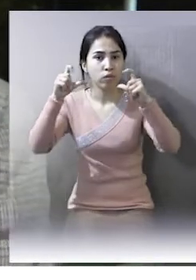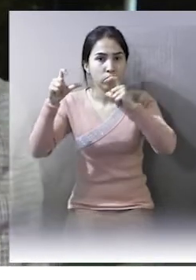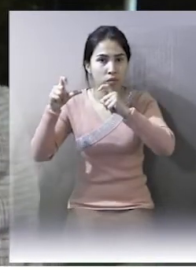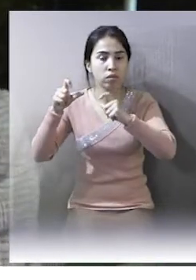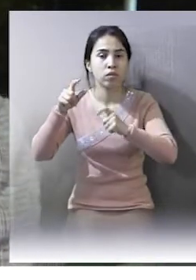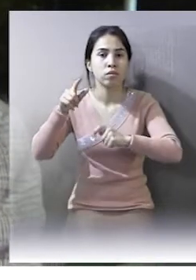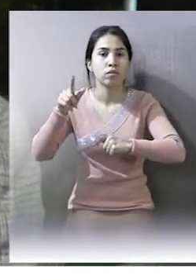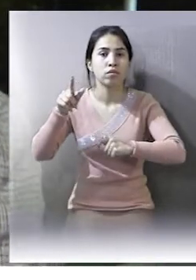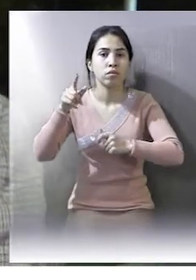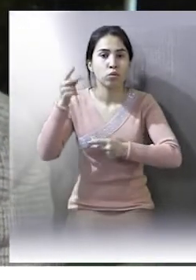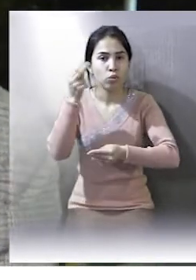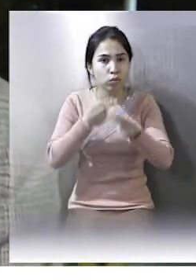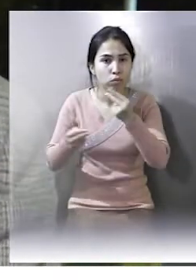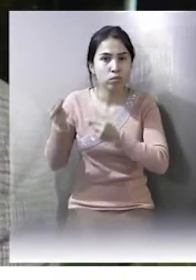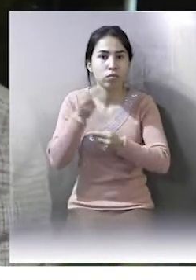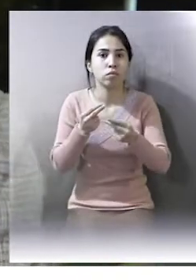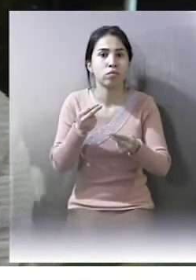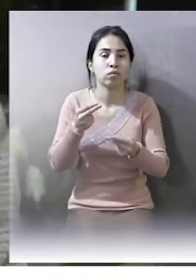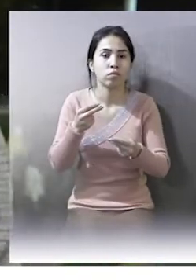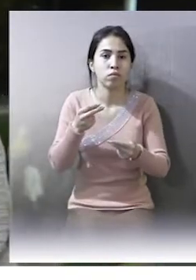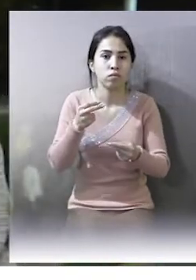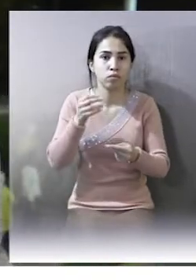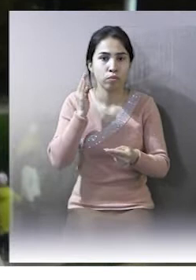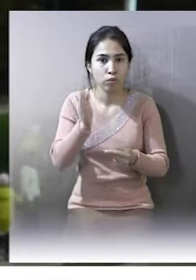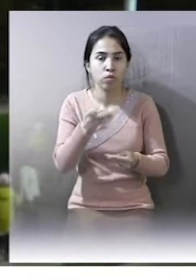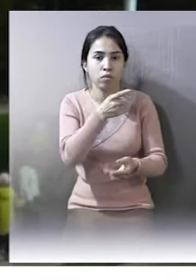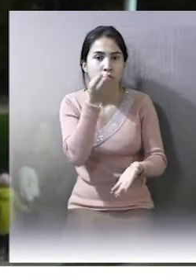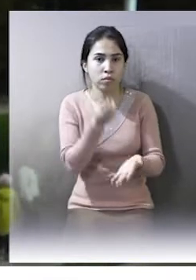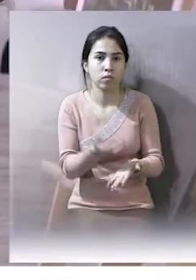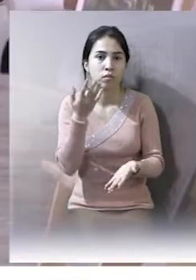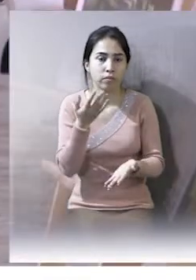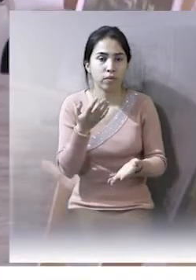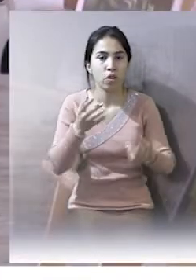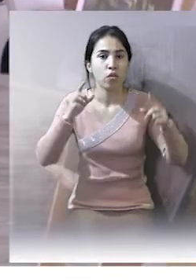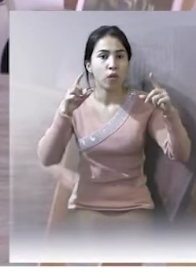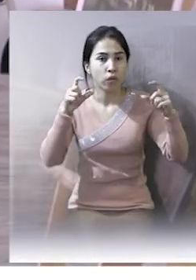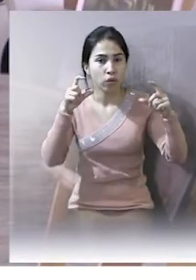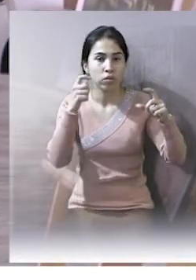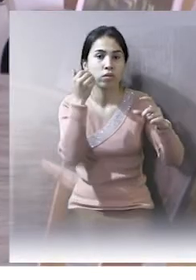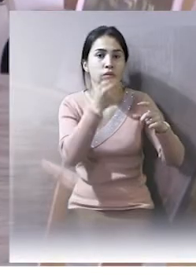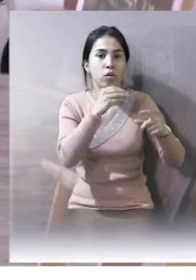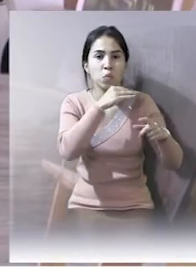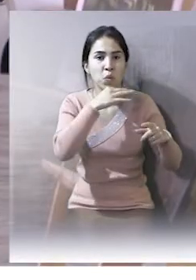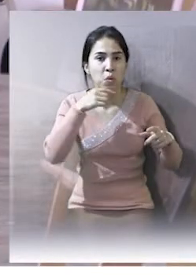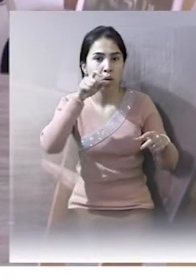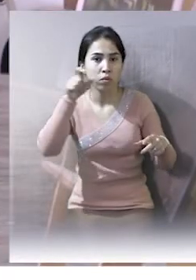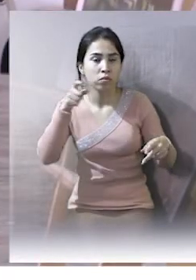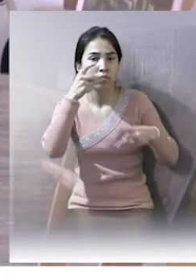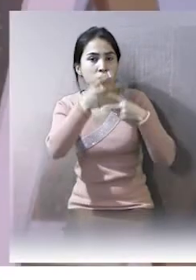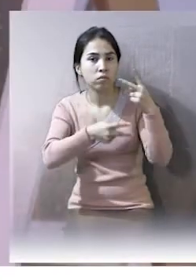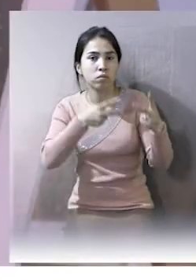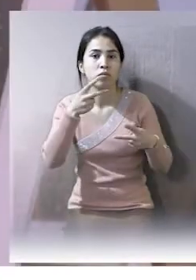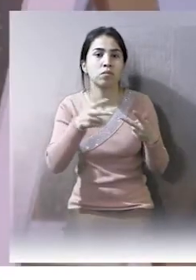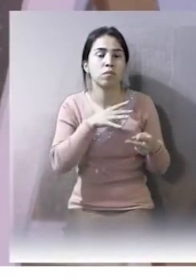фотографтардың жаңағы фототілшілердің суретшілердің бәрі біздің алтекенді бағалайды, мойындайды. Фототілшіліктің тіршілігін көп адам түсіне